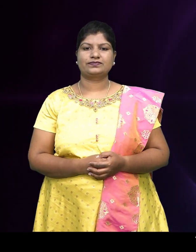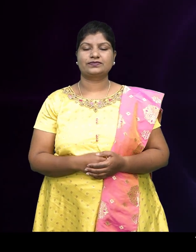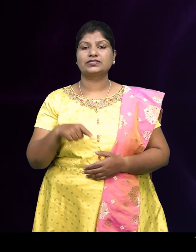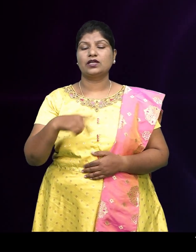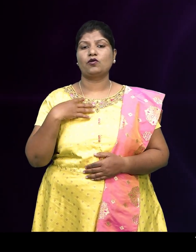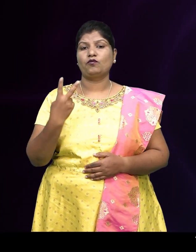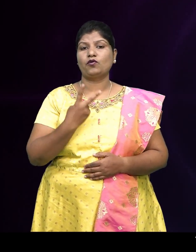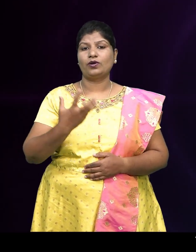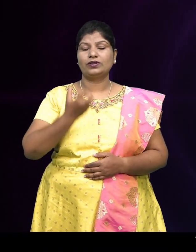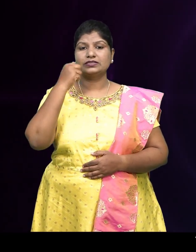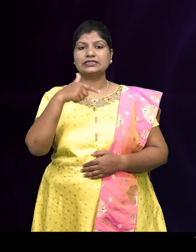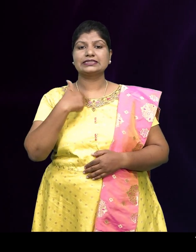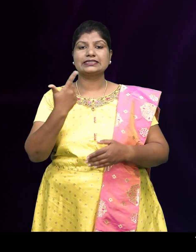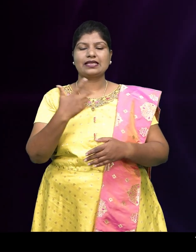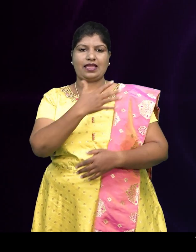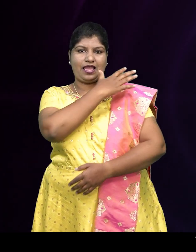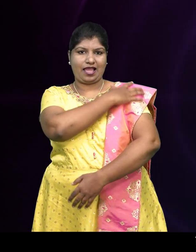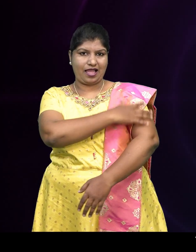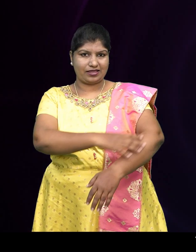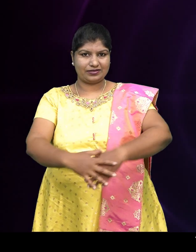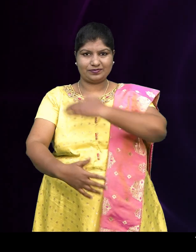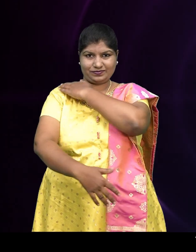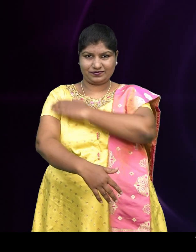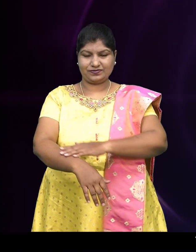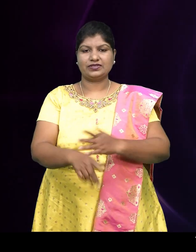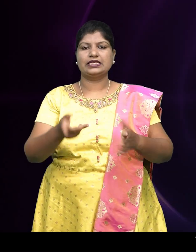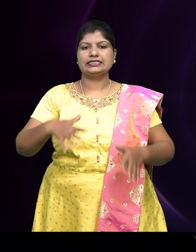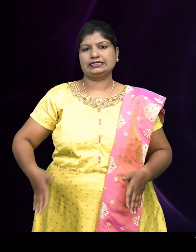हाथ और पैरों में पाई जाती है।